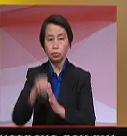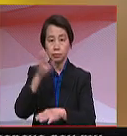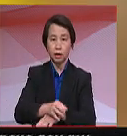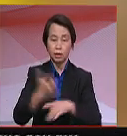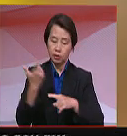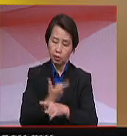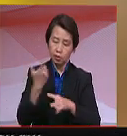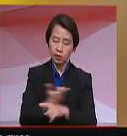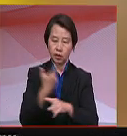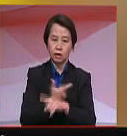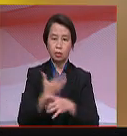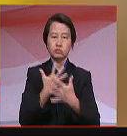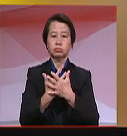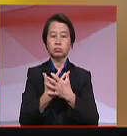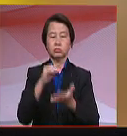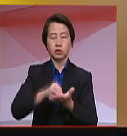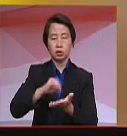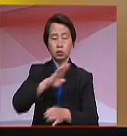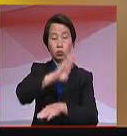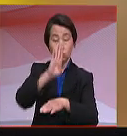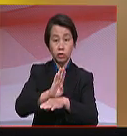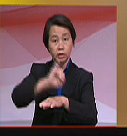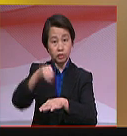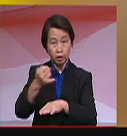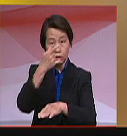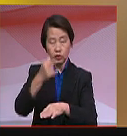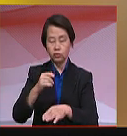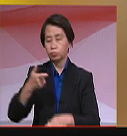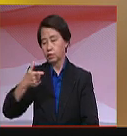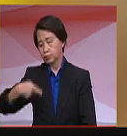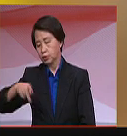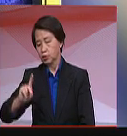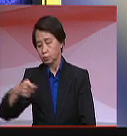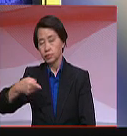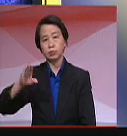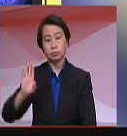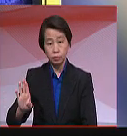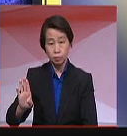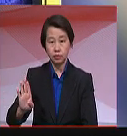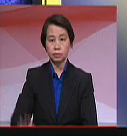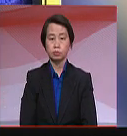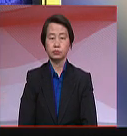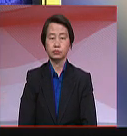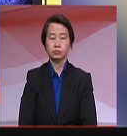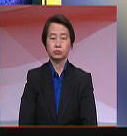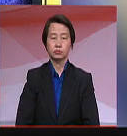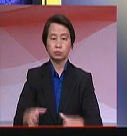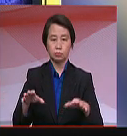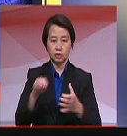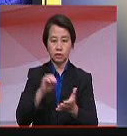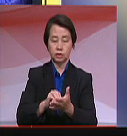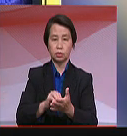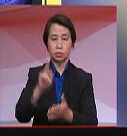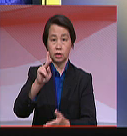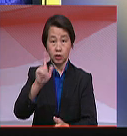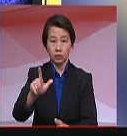menjalani latihan secara quarantine di bukit Jalil berikutan pelaksanaan perintah kawalan pergerakan bersyarat pkpb dilaksanakan